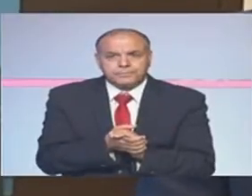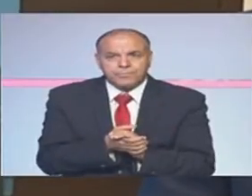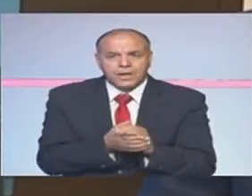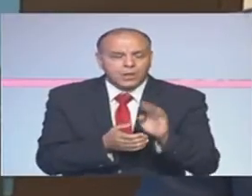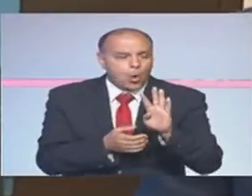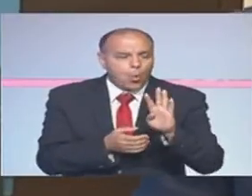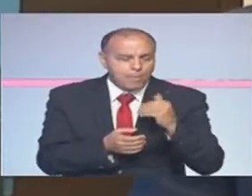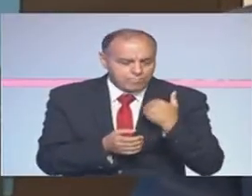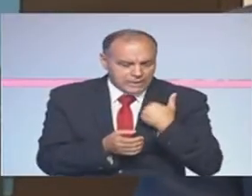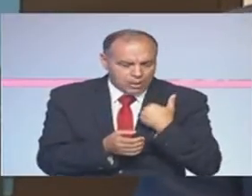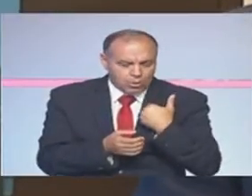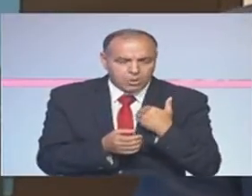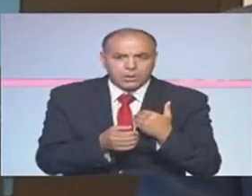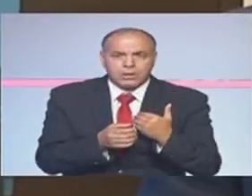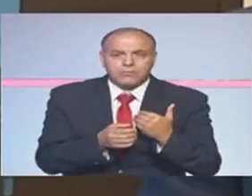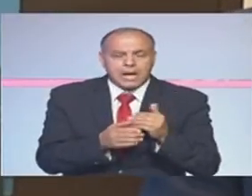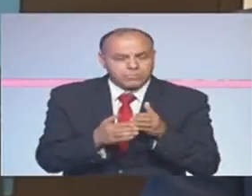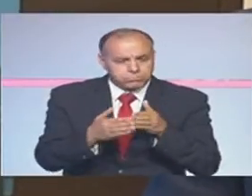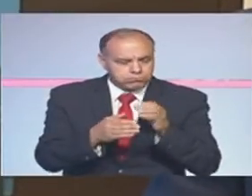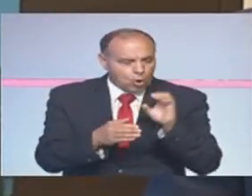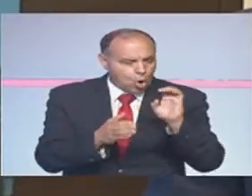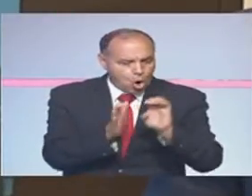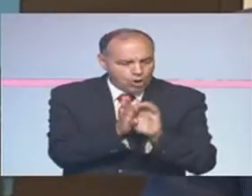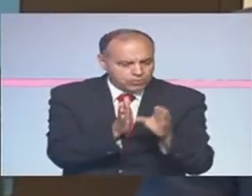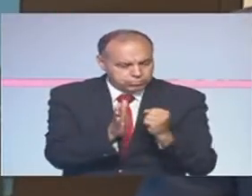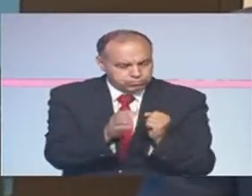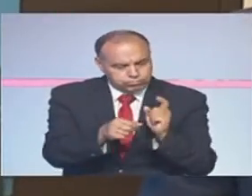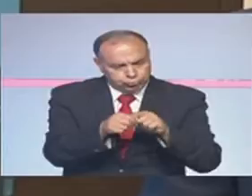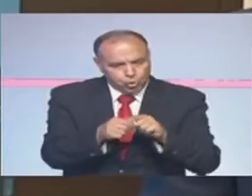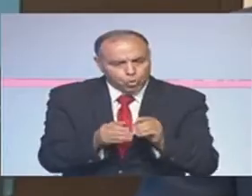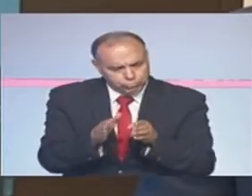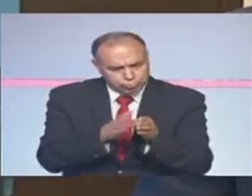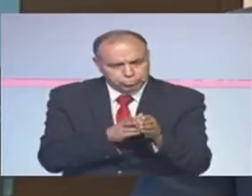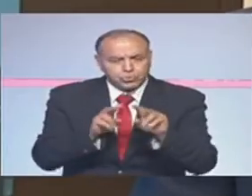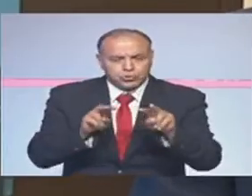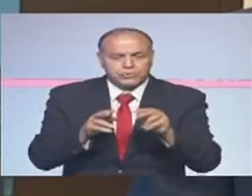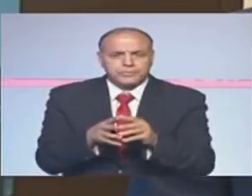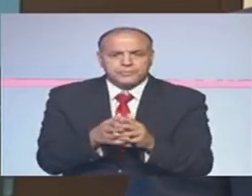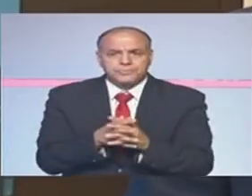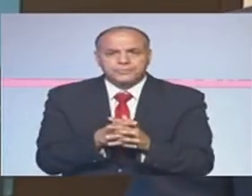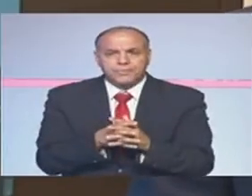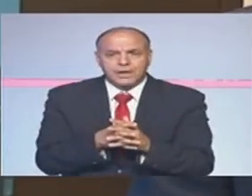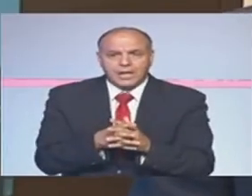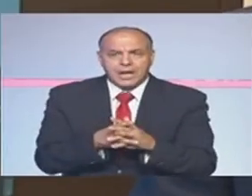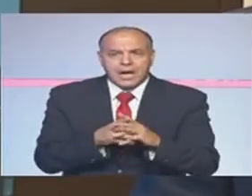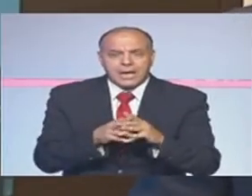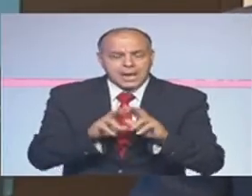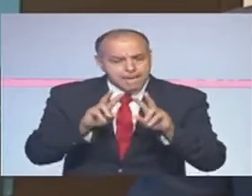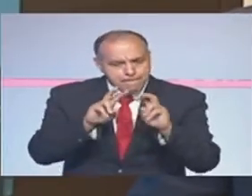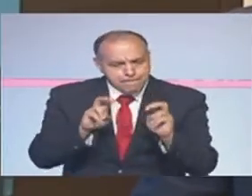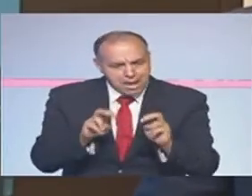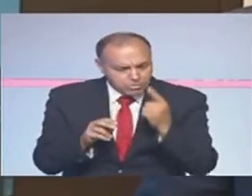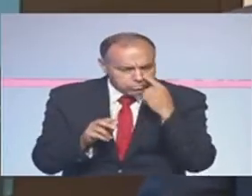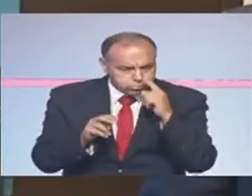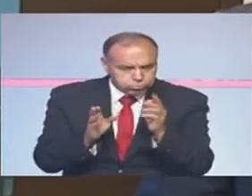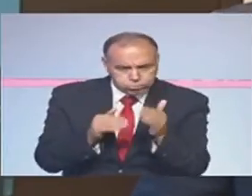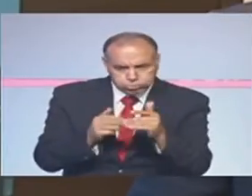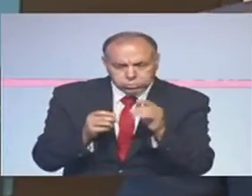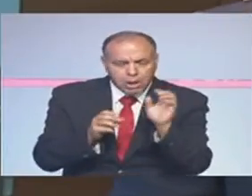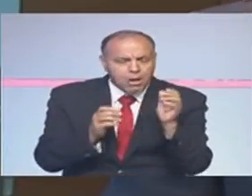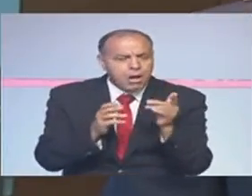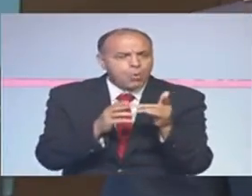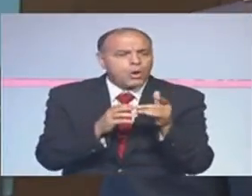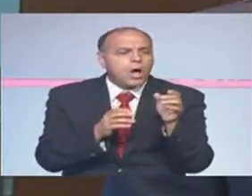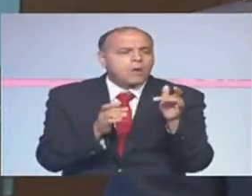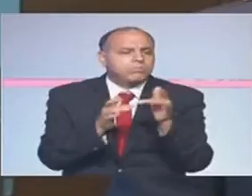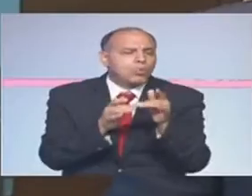تعوا ول برمتها باكستان اليوم والتلفزيون يدخل ويعمل عمليه بحث ويلقي الاقسام الافتراضيه